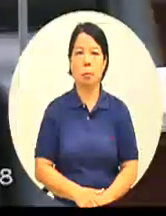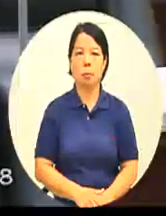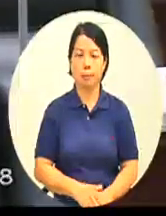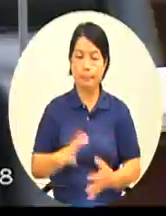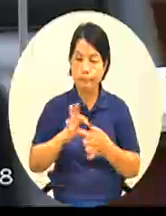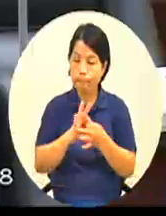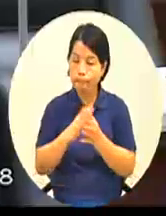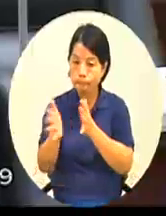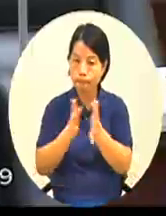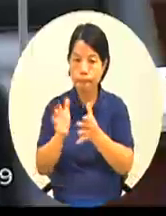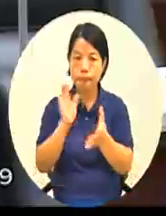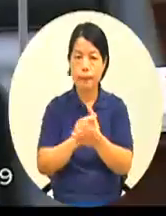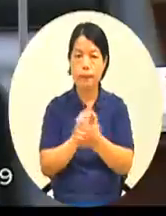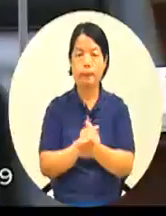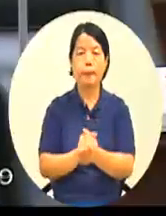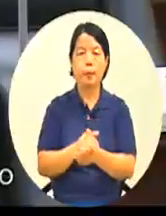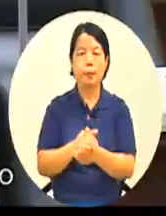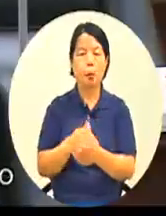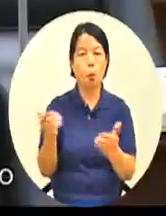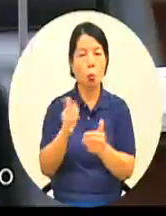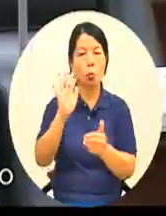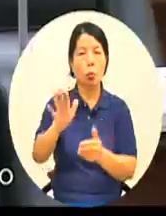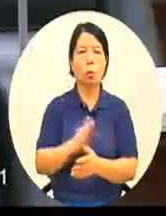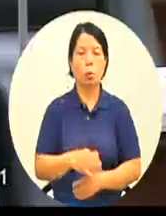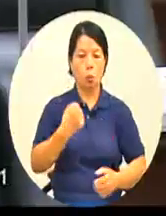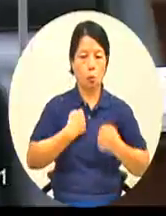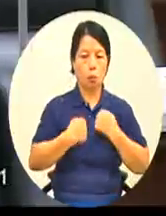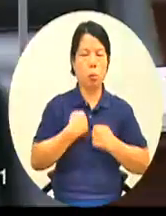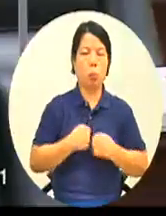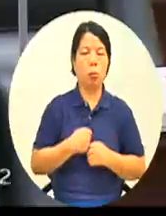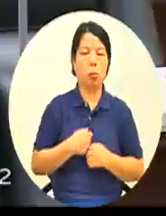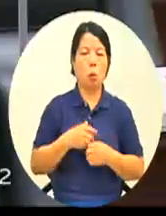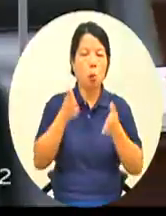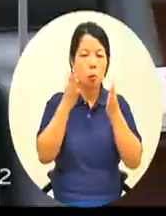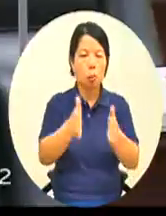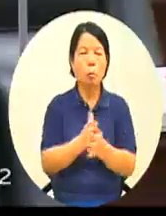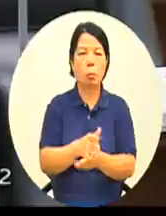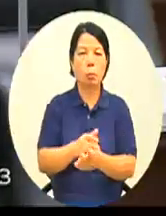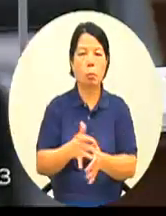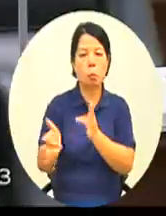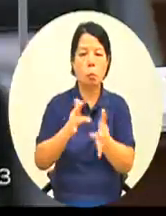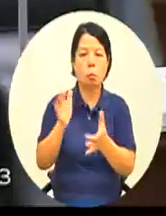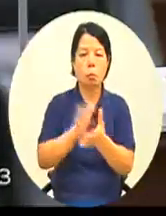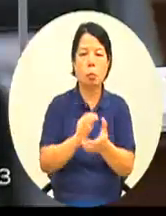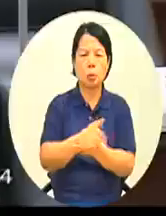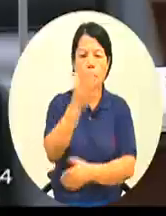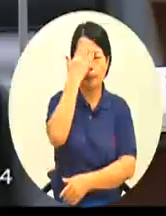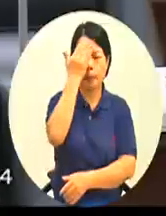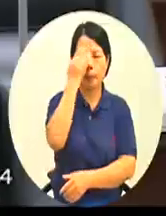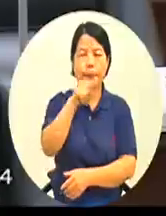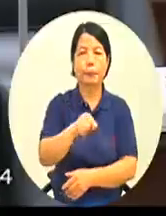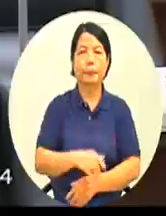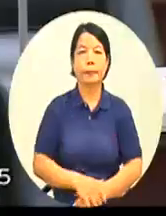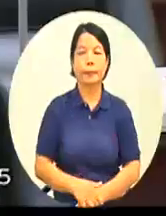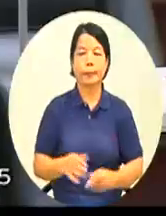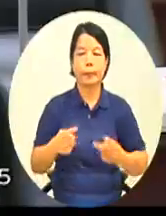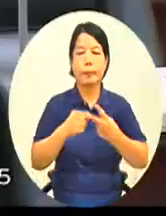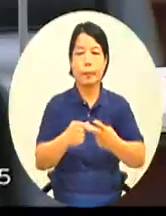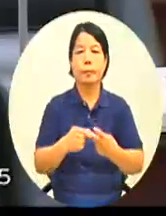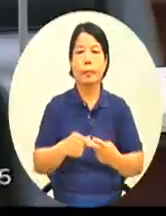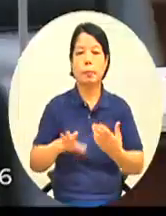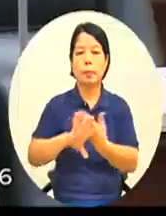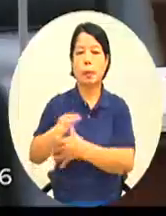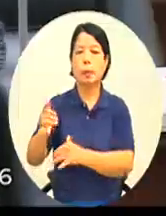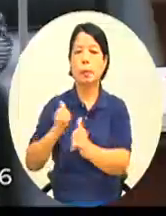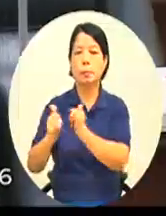街友的议题应该知道，其实沐浴这件事情是对街友来讲是一件相当困扰的事情。那第二个，对于其他的市民